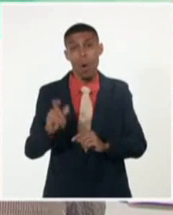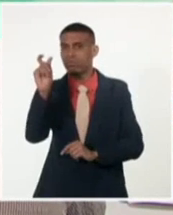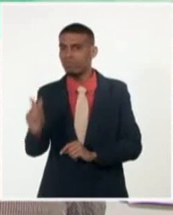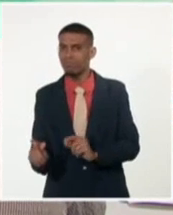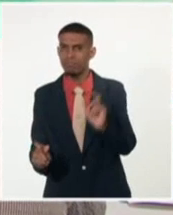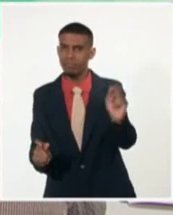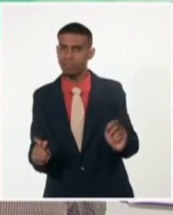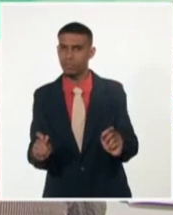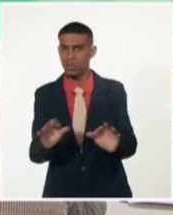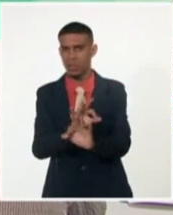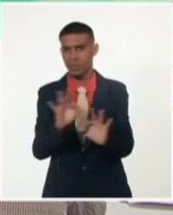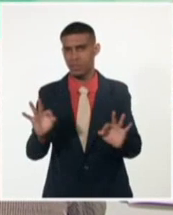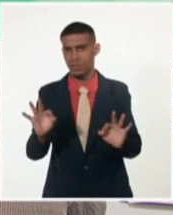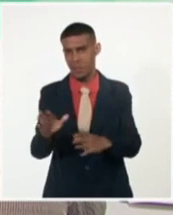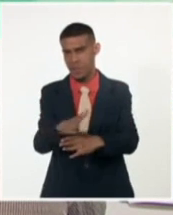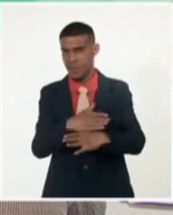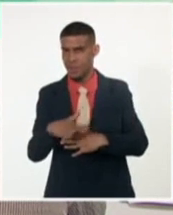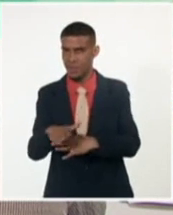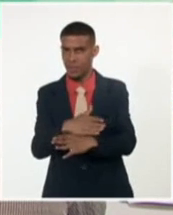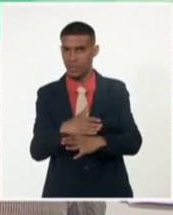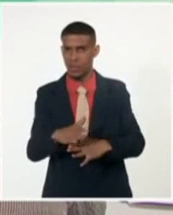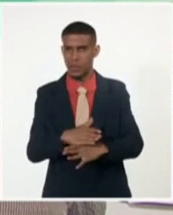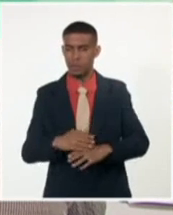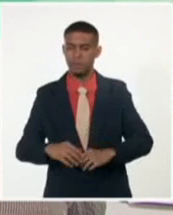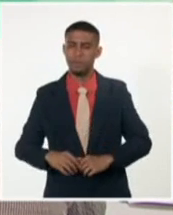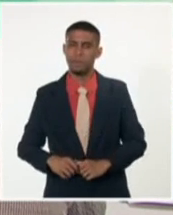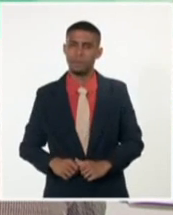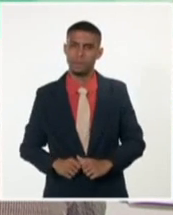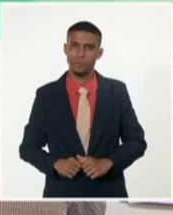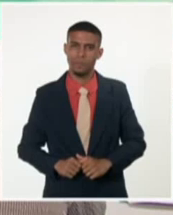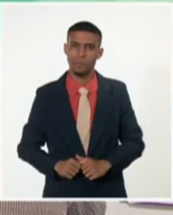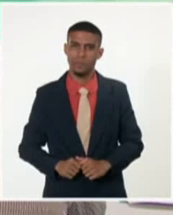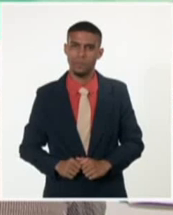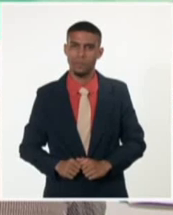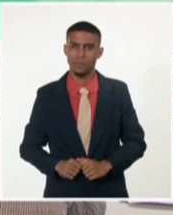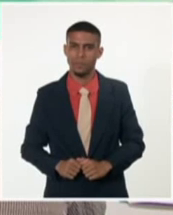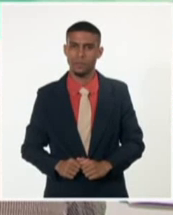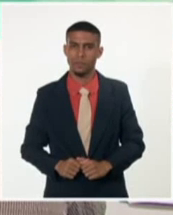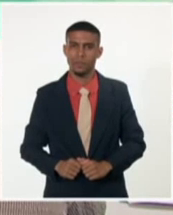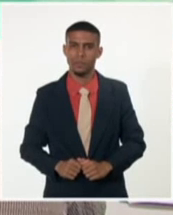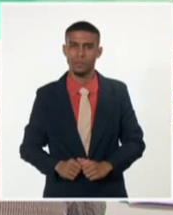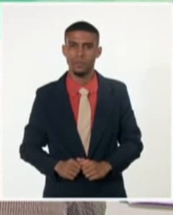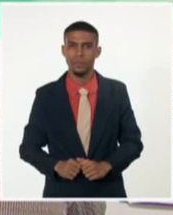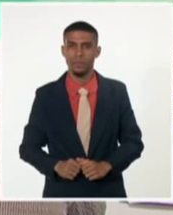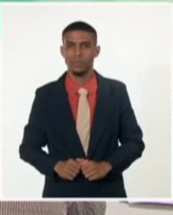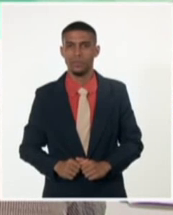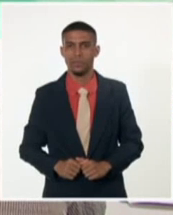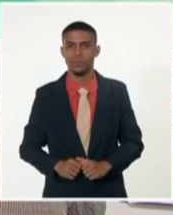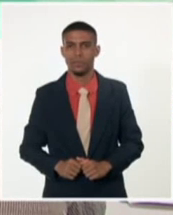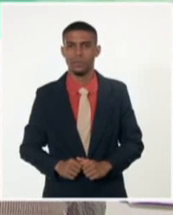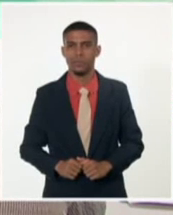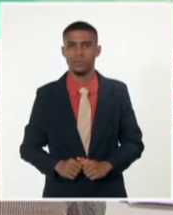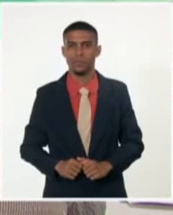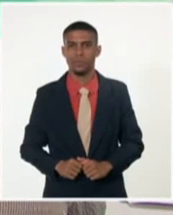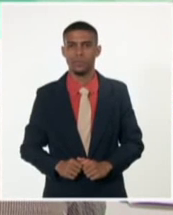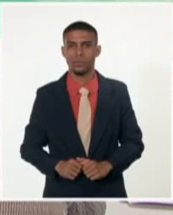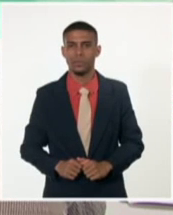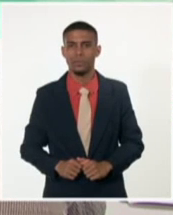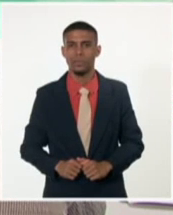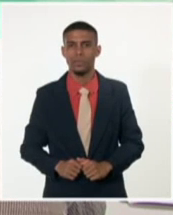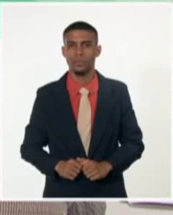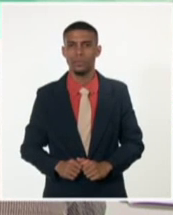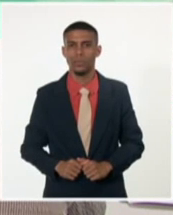capacidades respectivas. Le changement climatique a transformé la nature des défis et des enjeux de